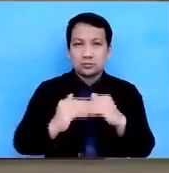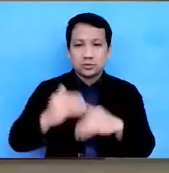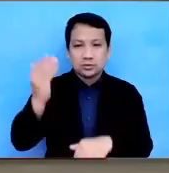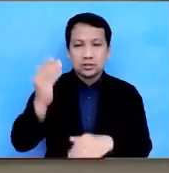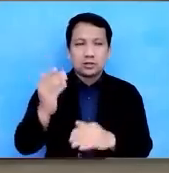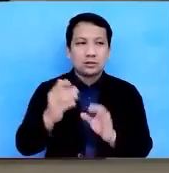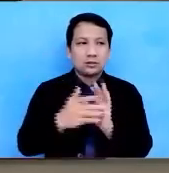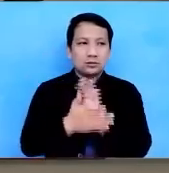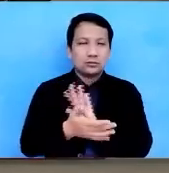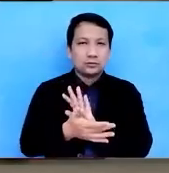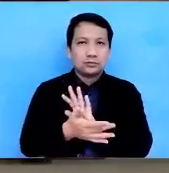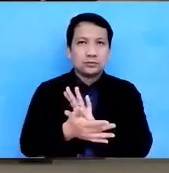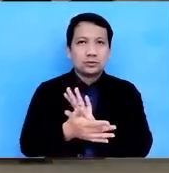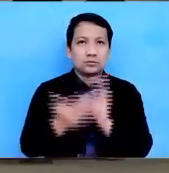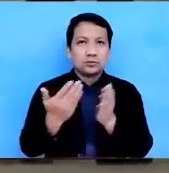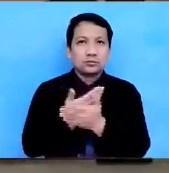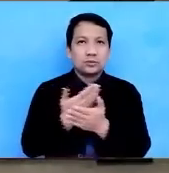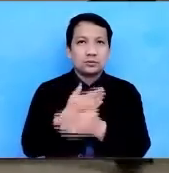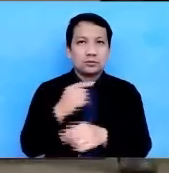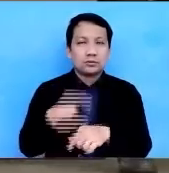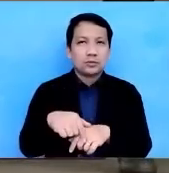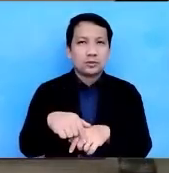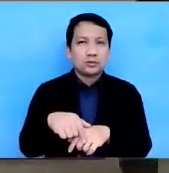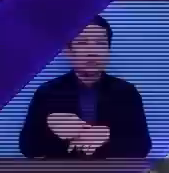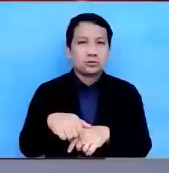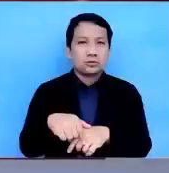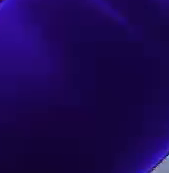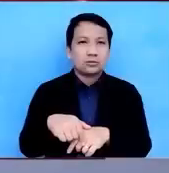ng bilang ng mga bagong kaso ng COVID-19.